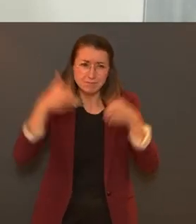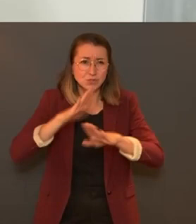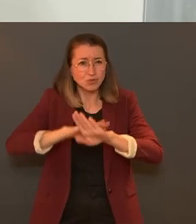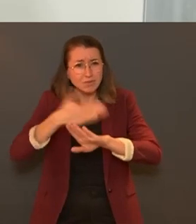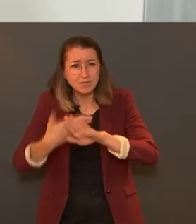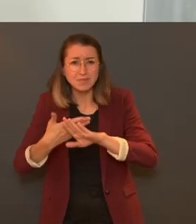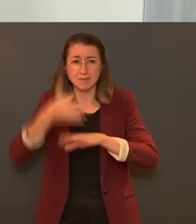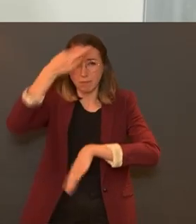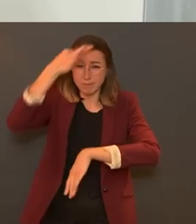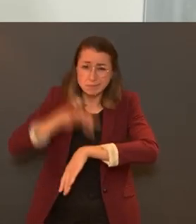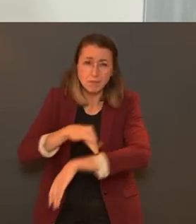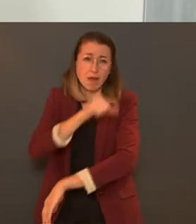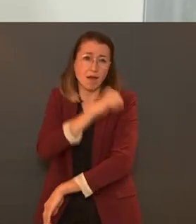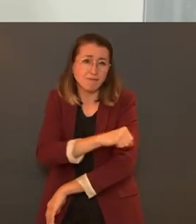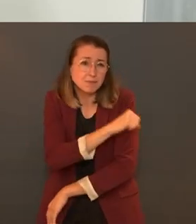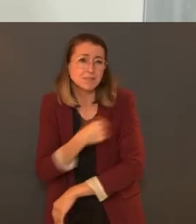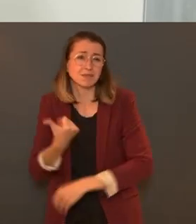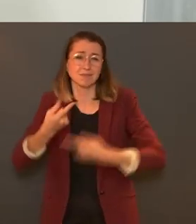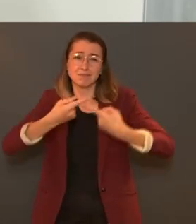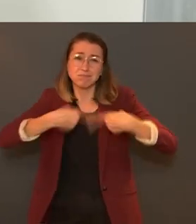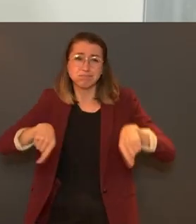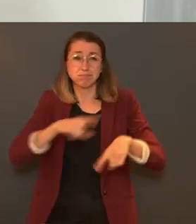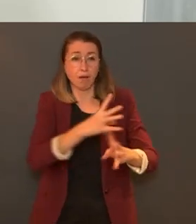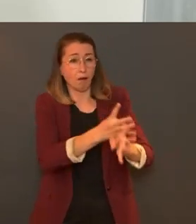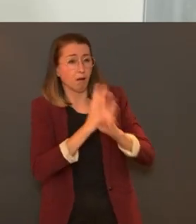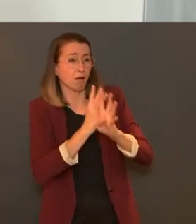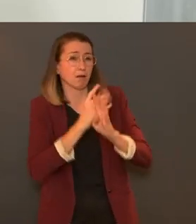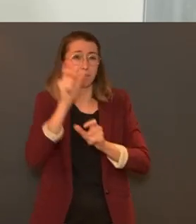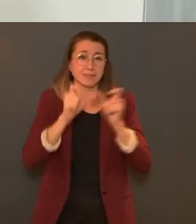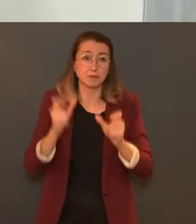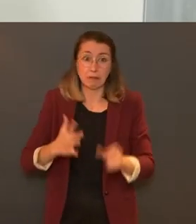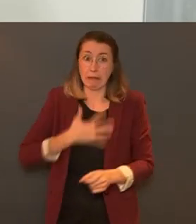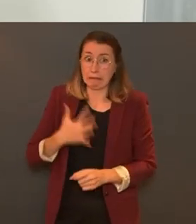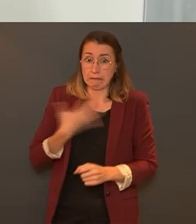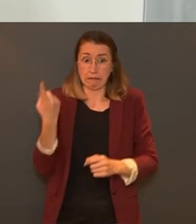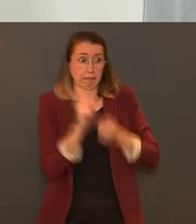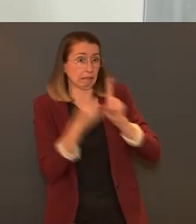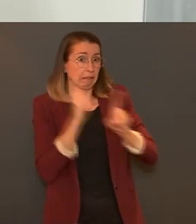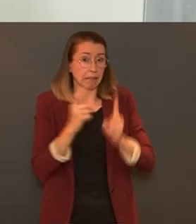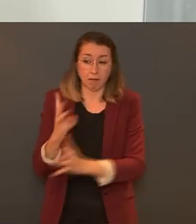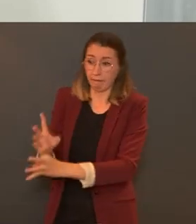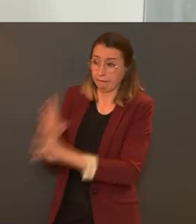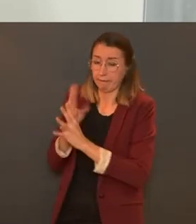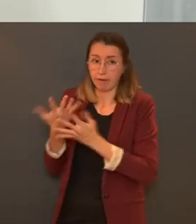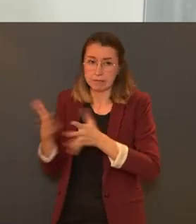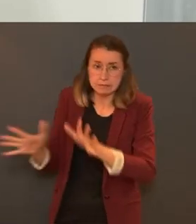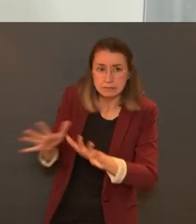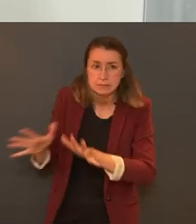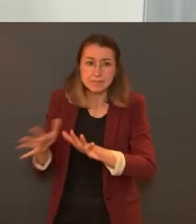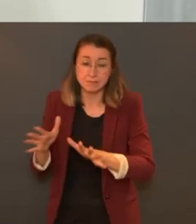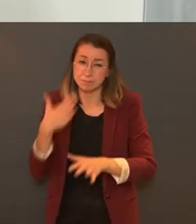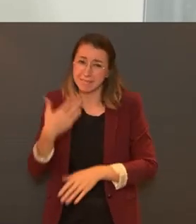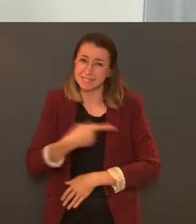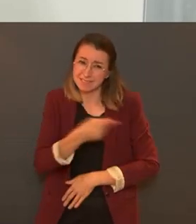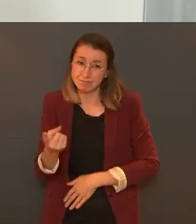est débordée par la prise en charge de patients inquiets. La concertation avec eux est constante et nous avons eu des